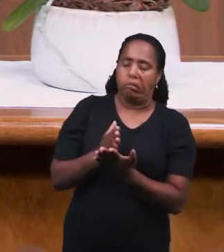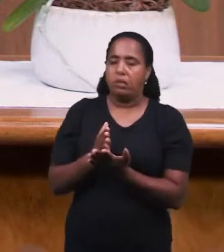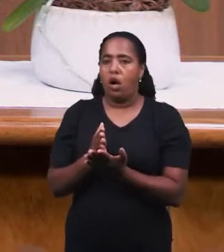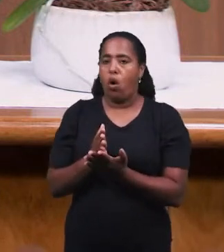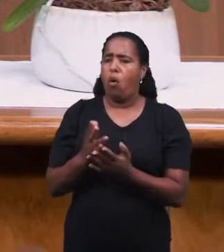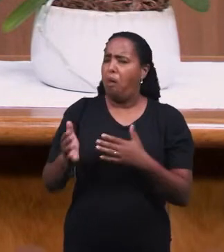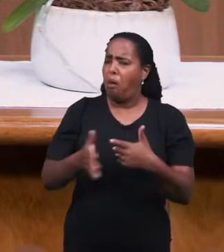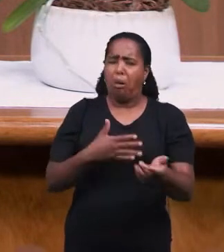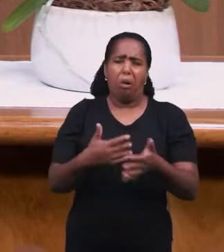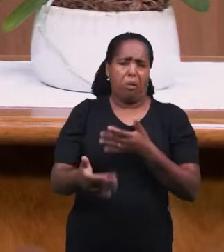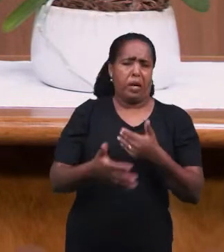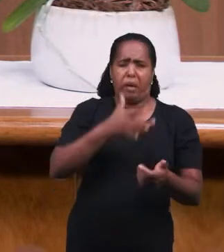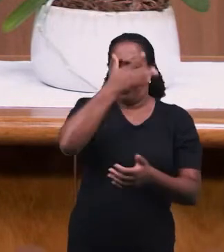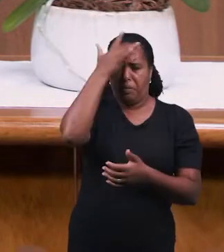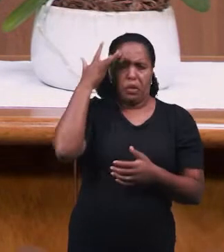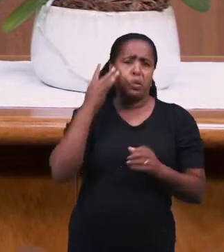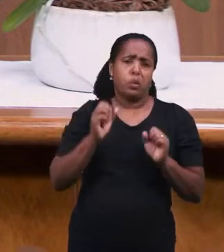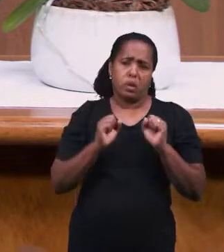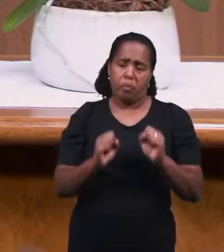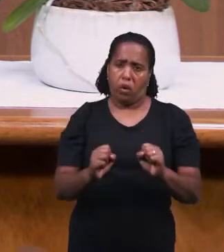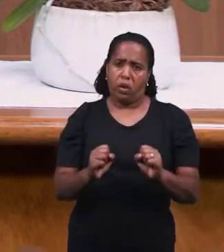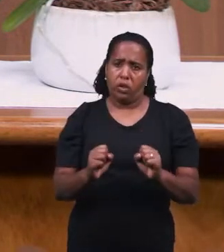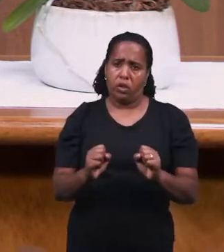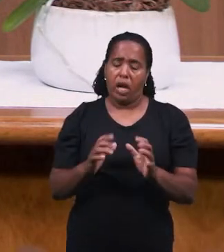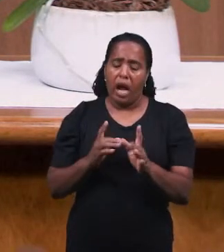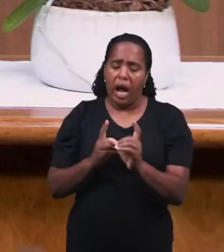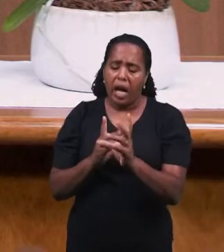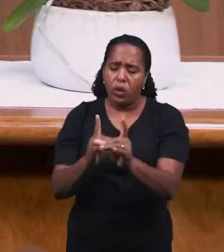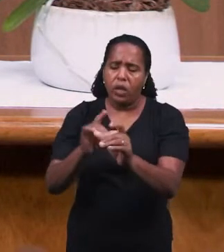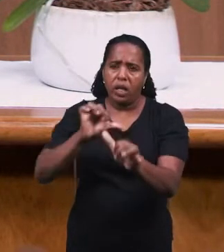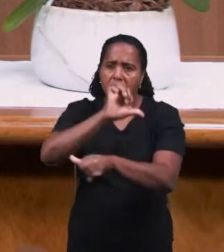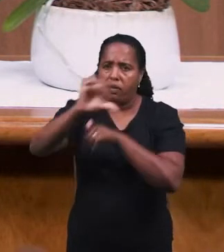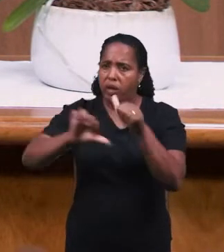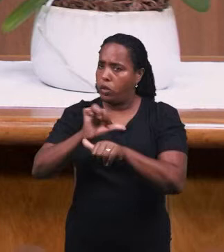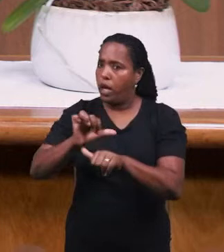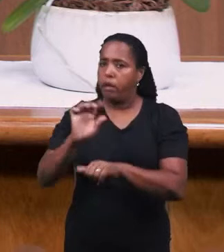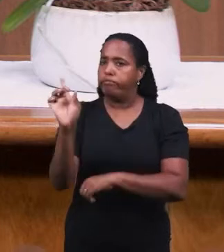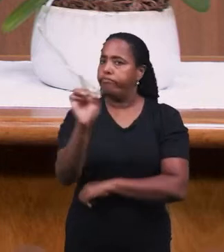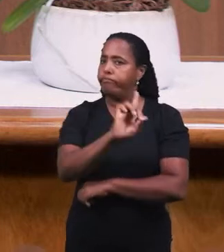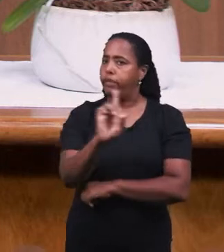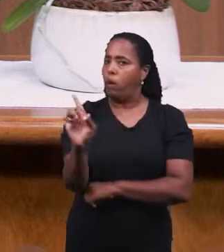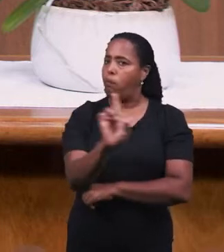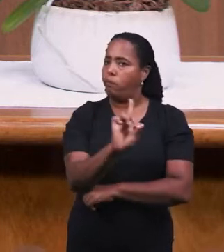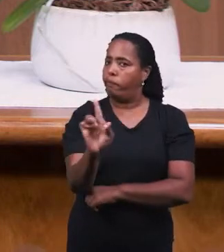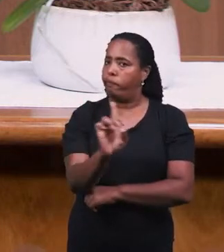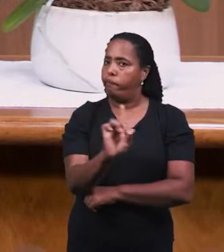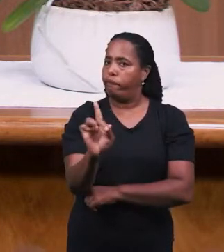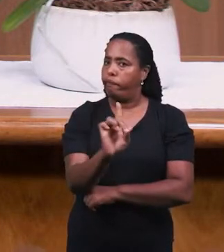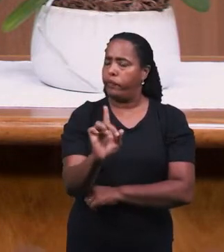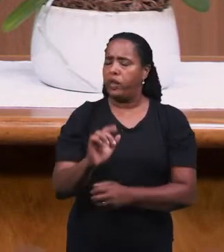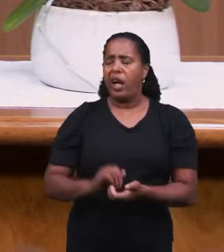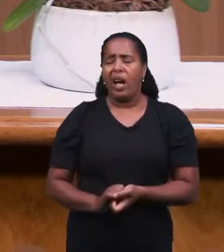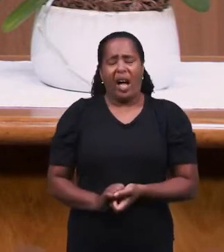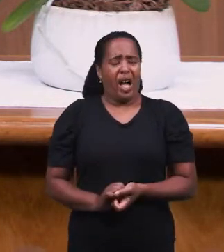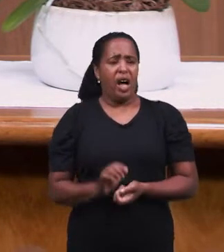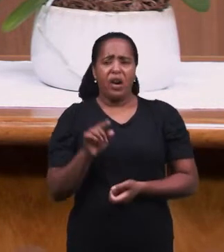Donc, est-ce que je peux me dévier? Oui. La doctrine va changer? Non.